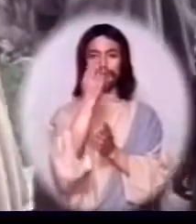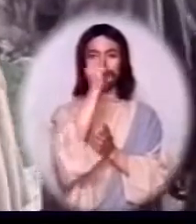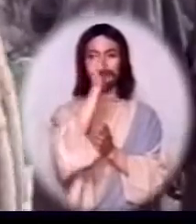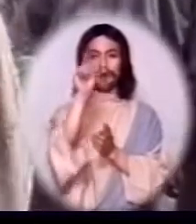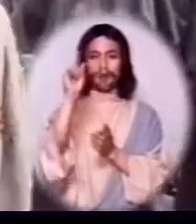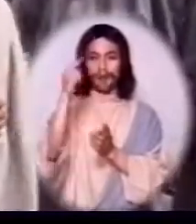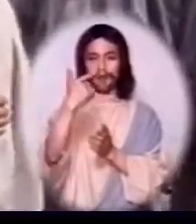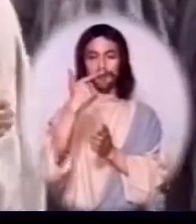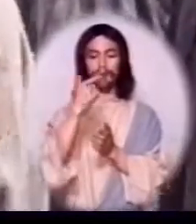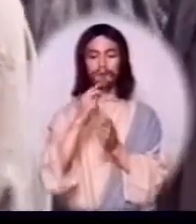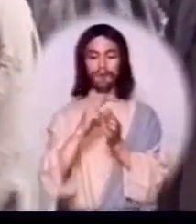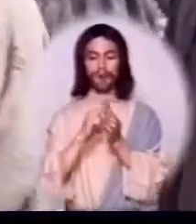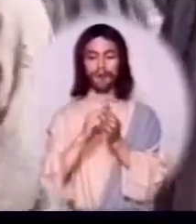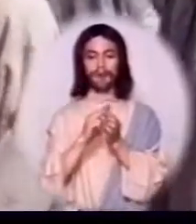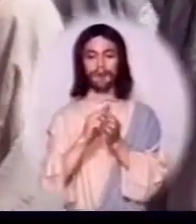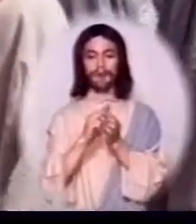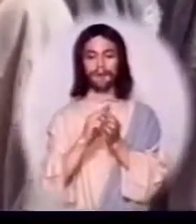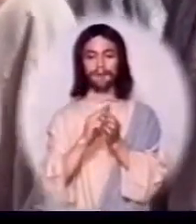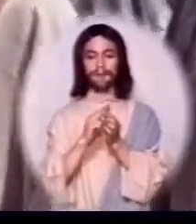요한과